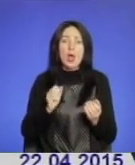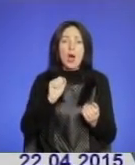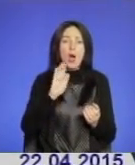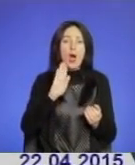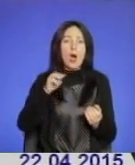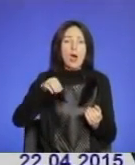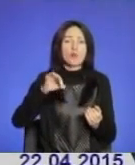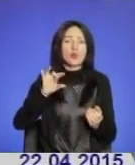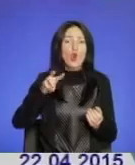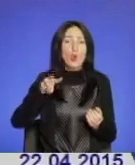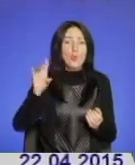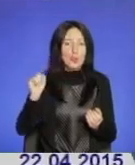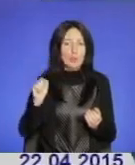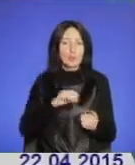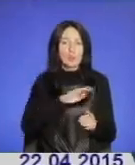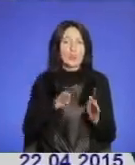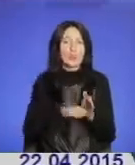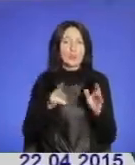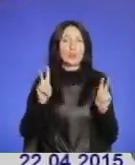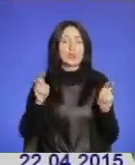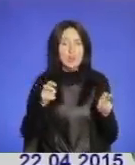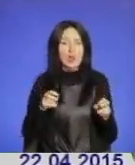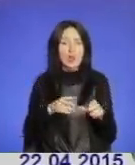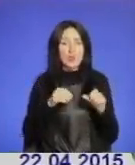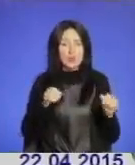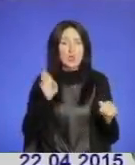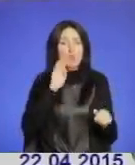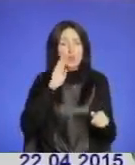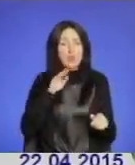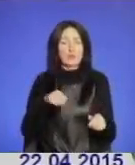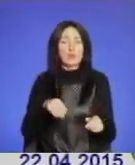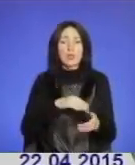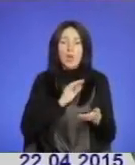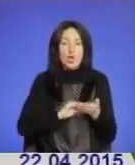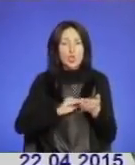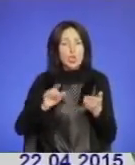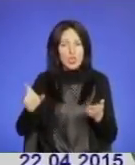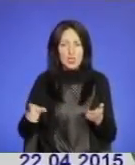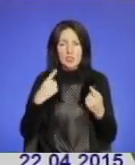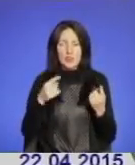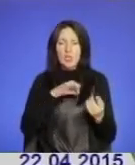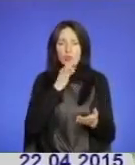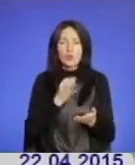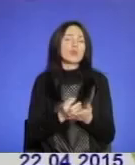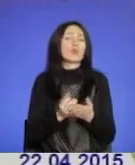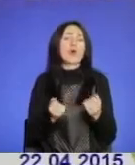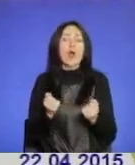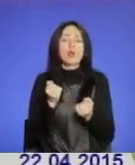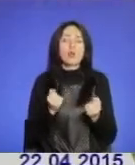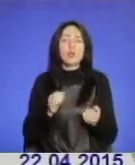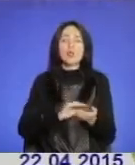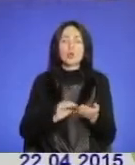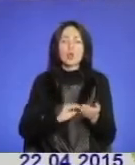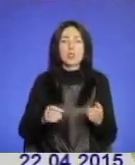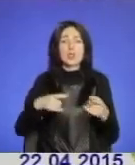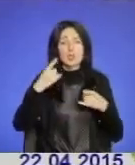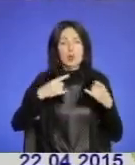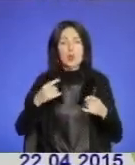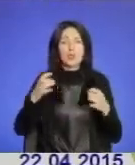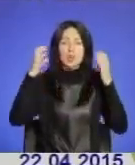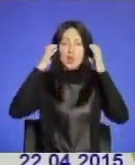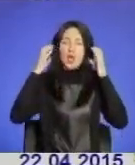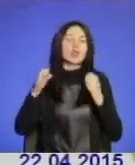до Тернополя. Дорогами і бездоріжжям. Тернопільщина туристична очима київського журналіста, автолюбителя, екстремала